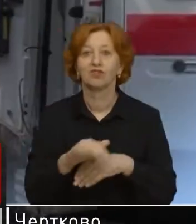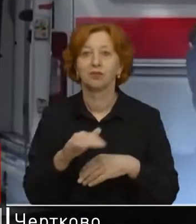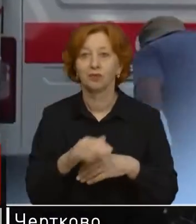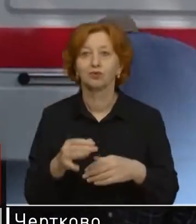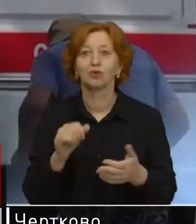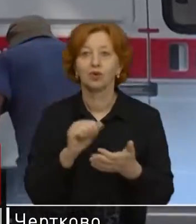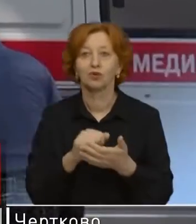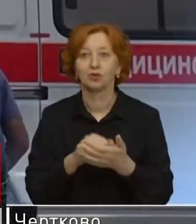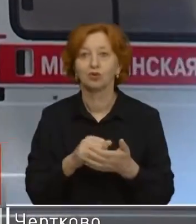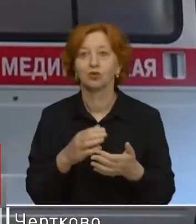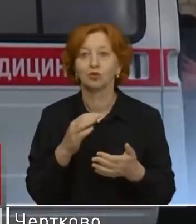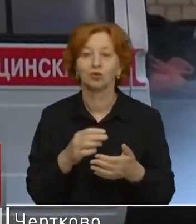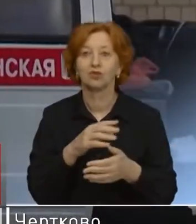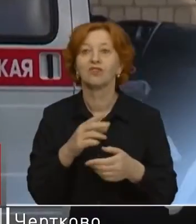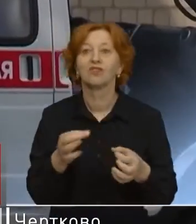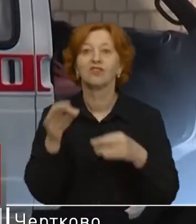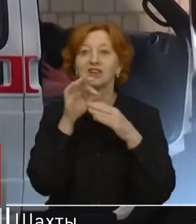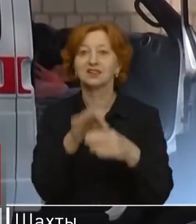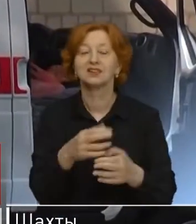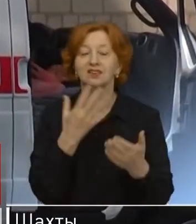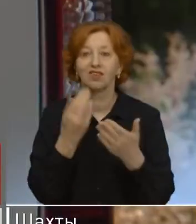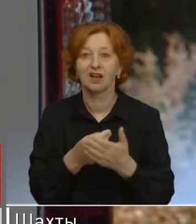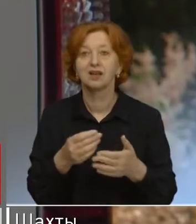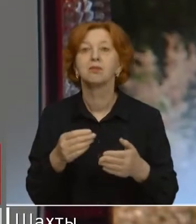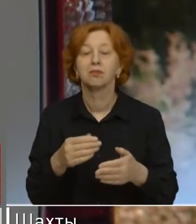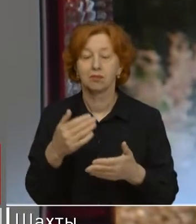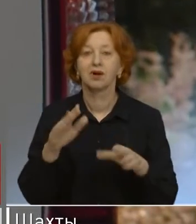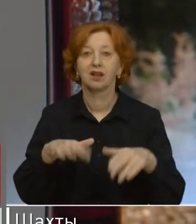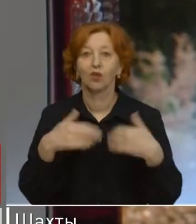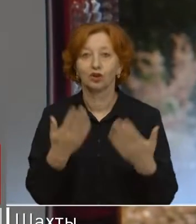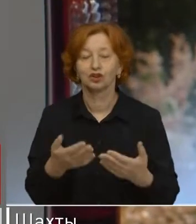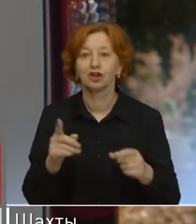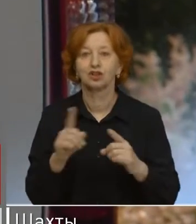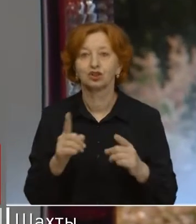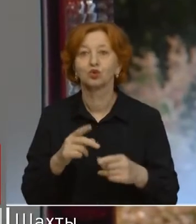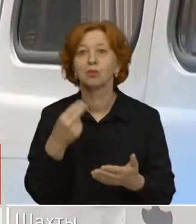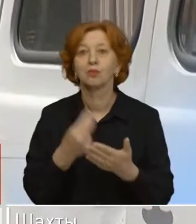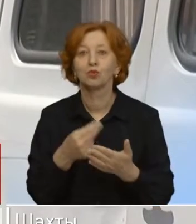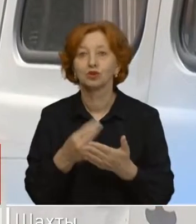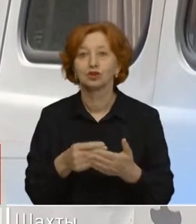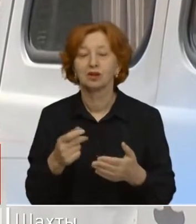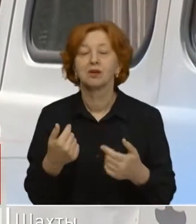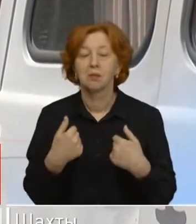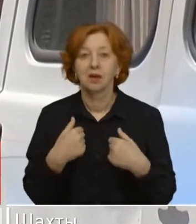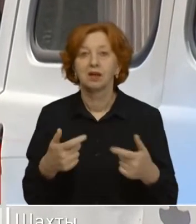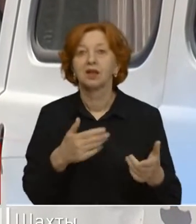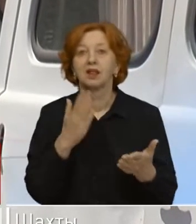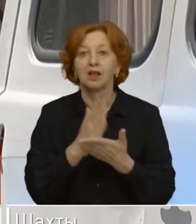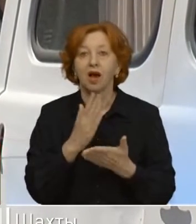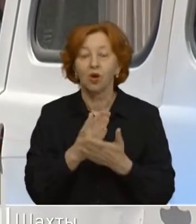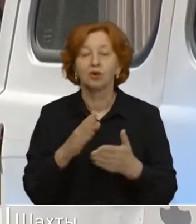До 20 августа можно внести свои предложения, на что будут направлены 500 миллионов бюджетных рублей. Мы выходим с